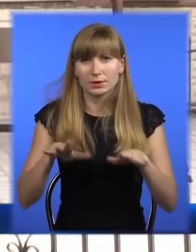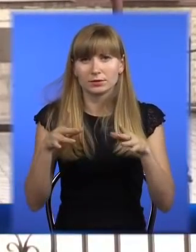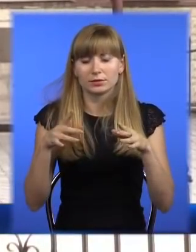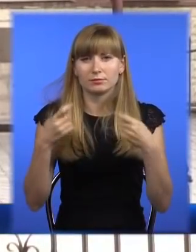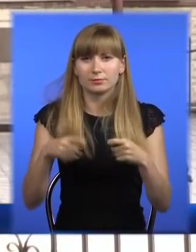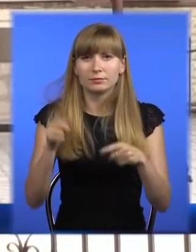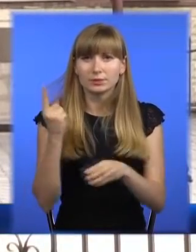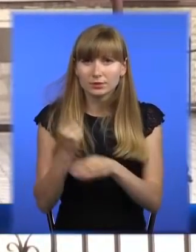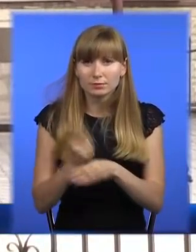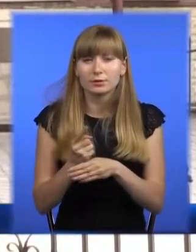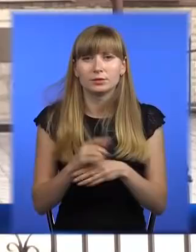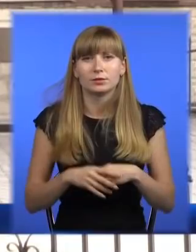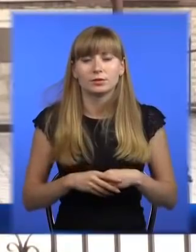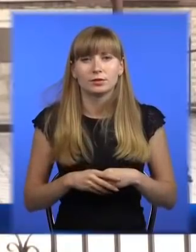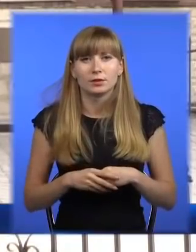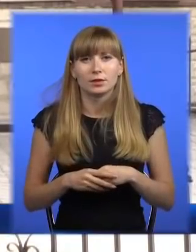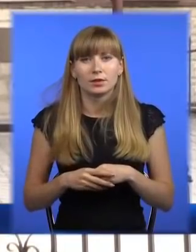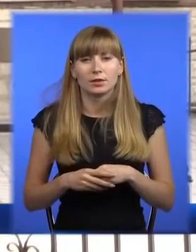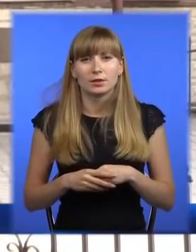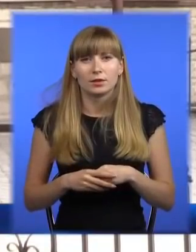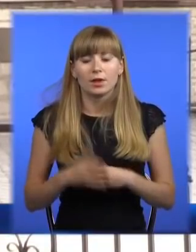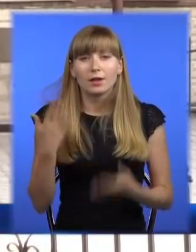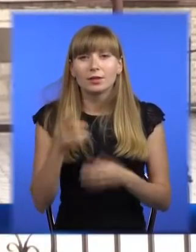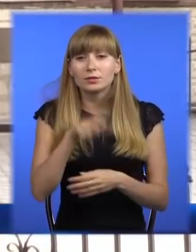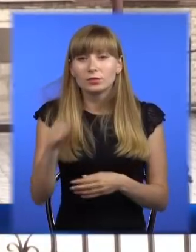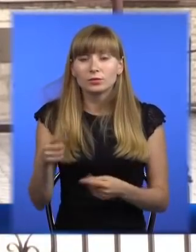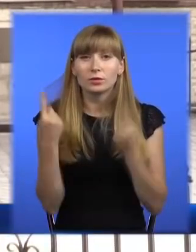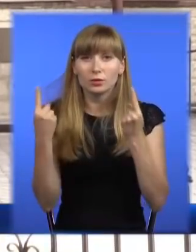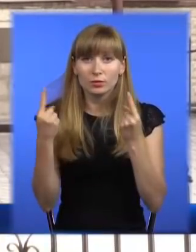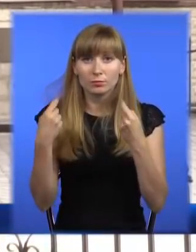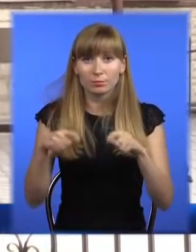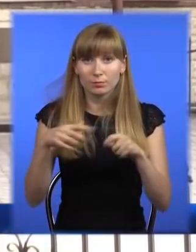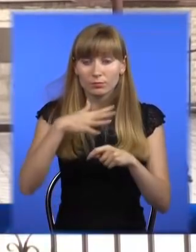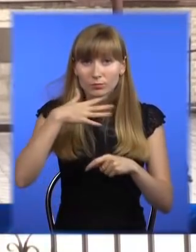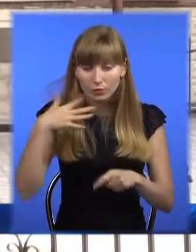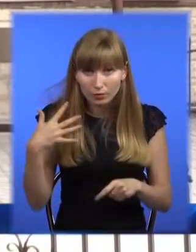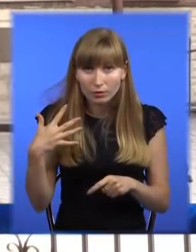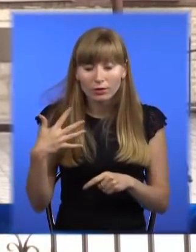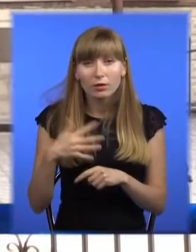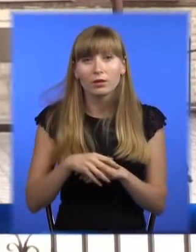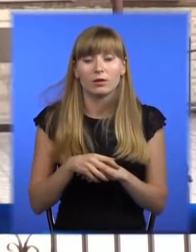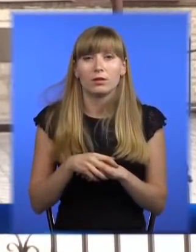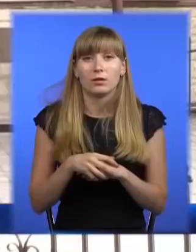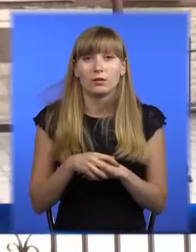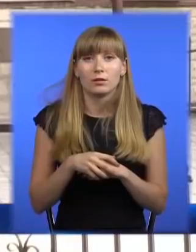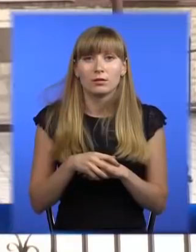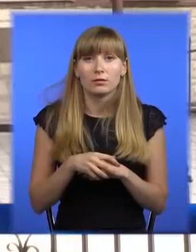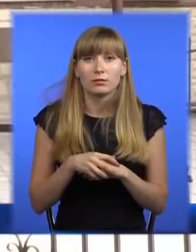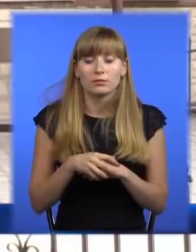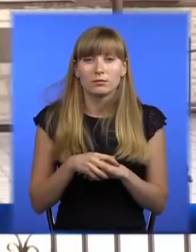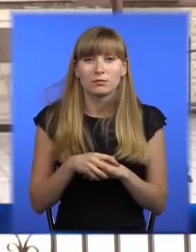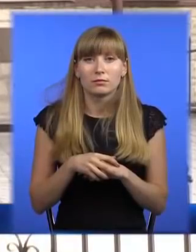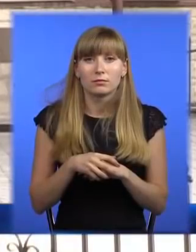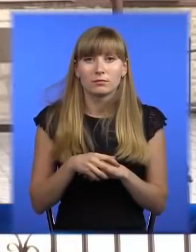торгівлі. Якщо це є люди з крупним товаром, у нас, скажімо так,